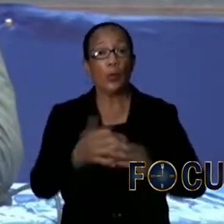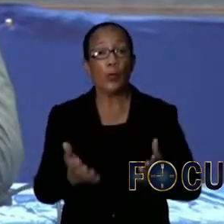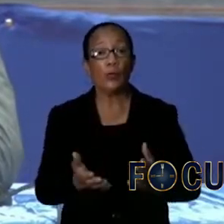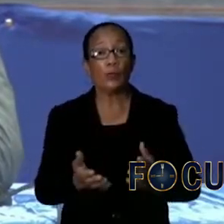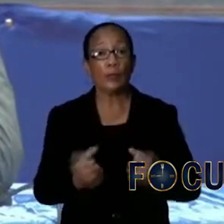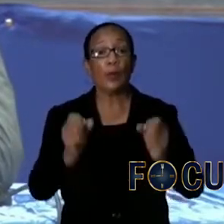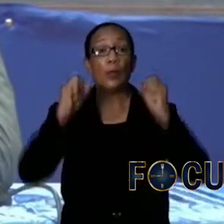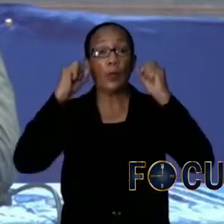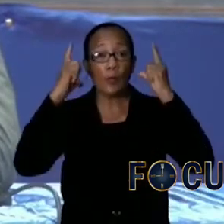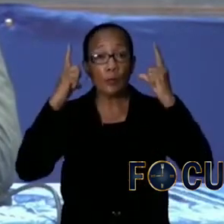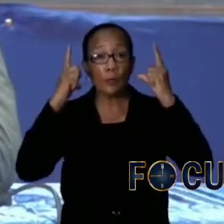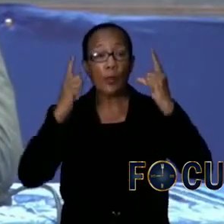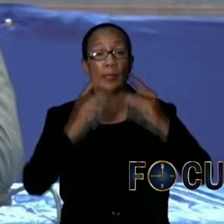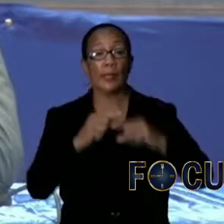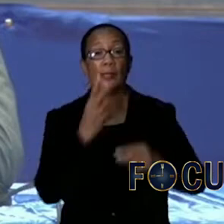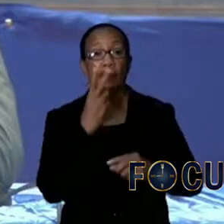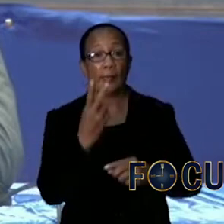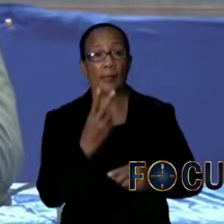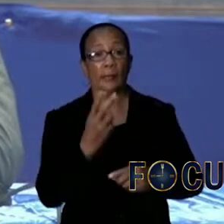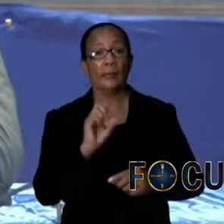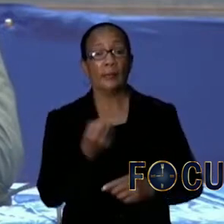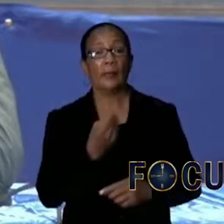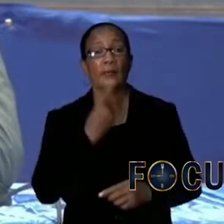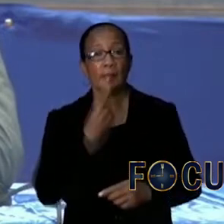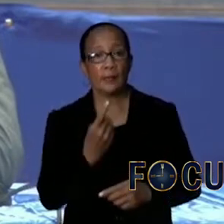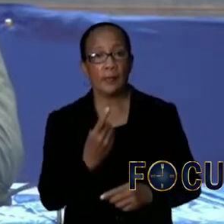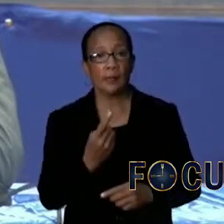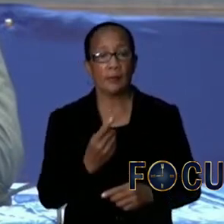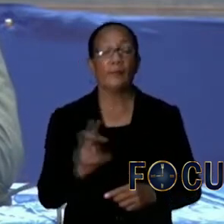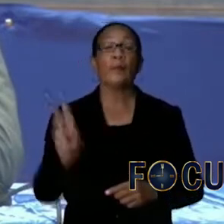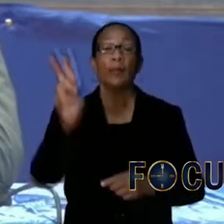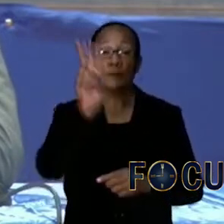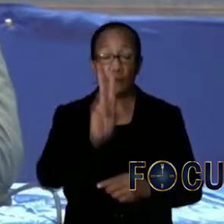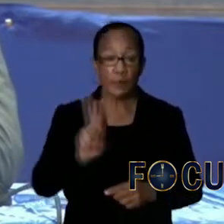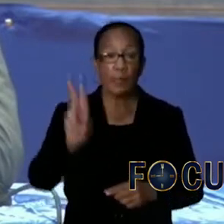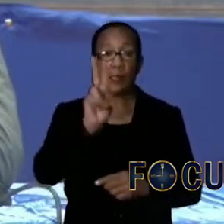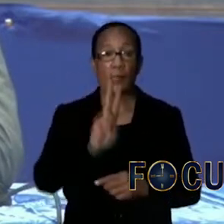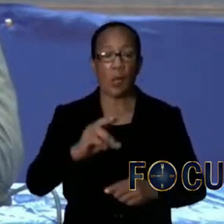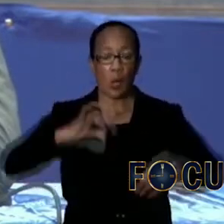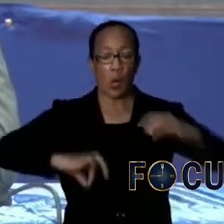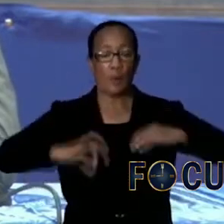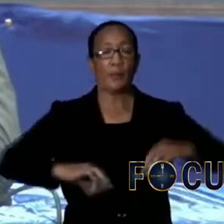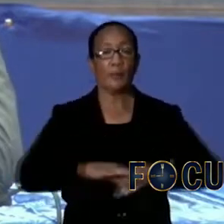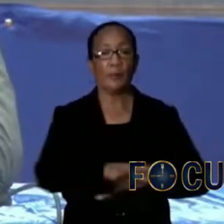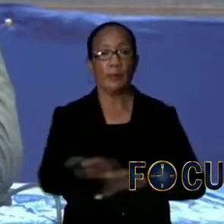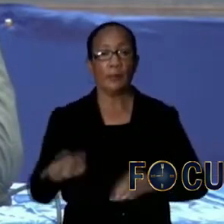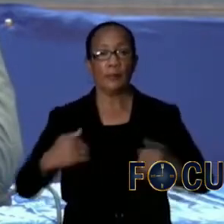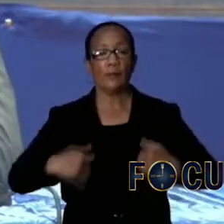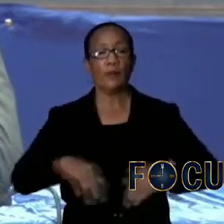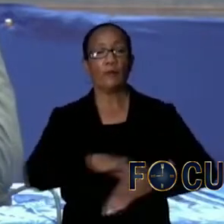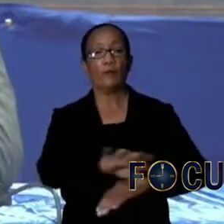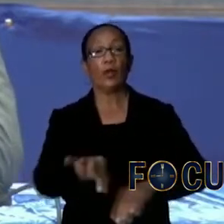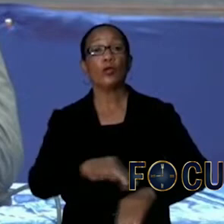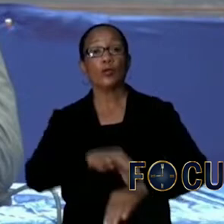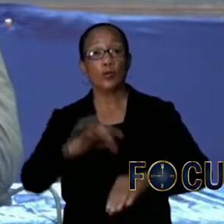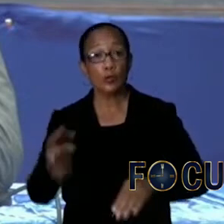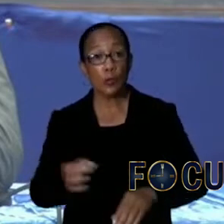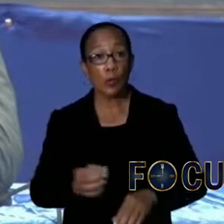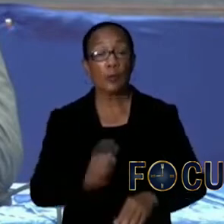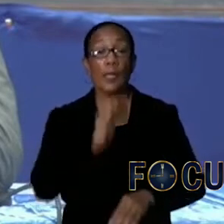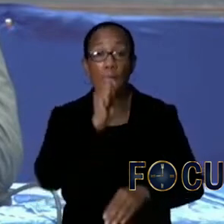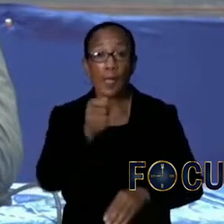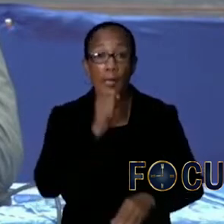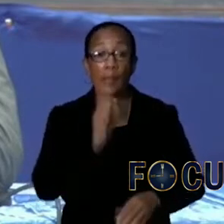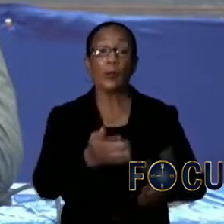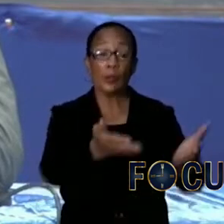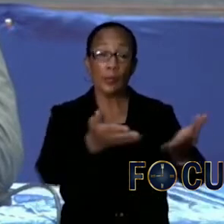de bewustwording en de kijk. Ik mag u zeggen dat aanstaande vrijdag op het ministerie van Volksgezondheid, waarvoor u nog een uitnodiging kreeg, en